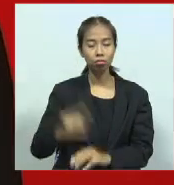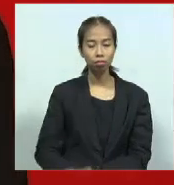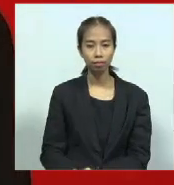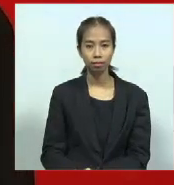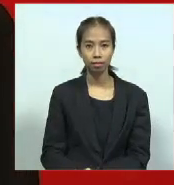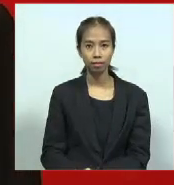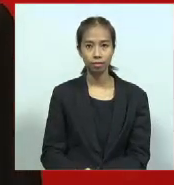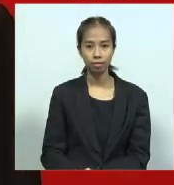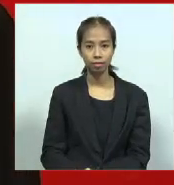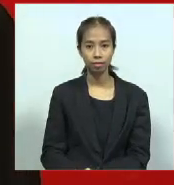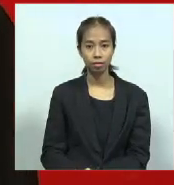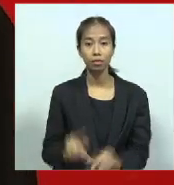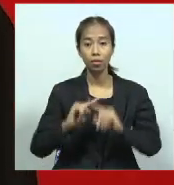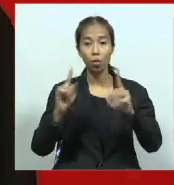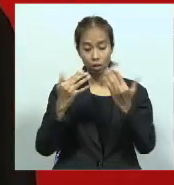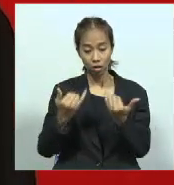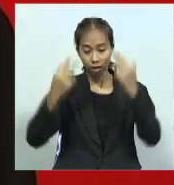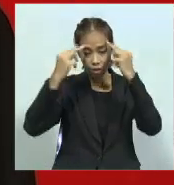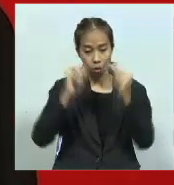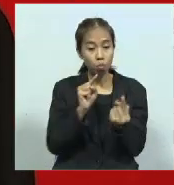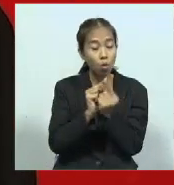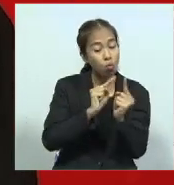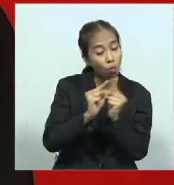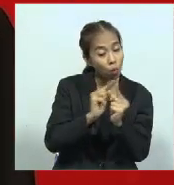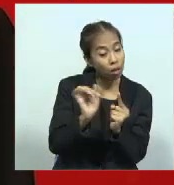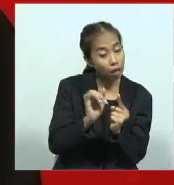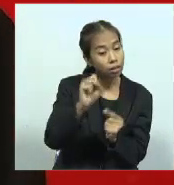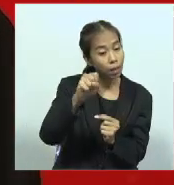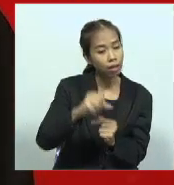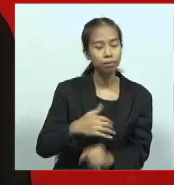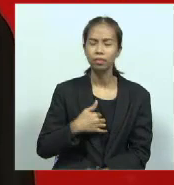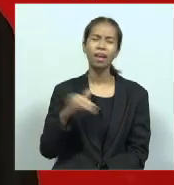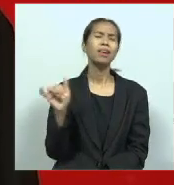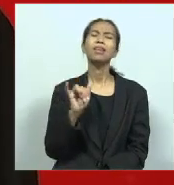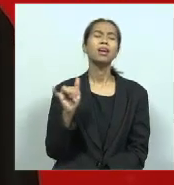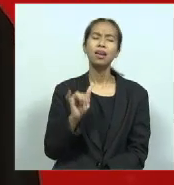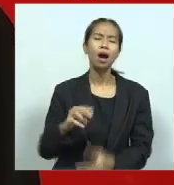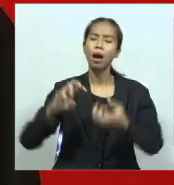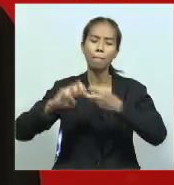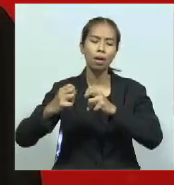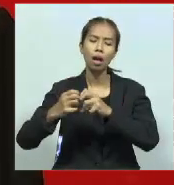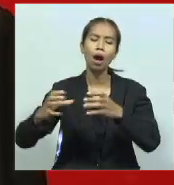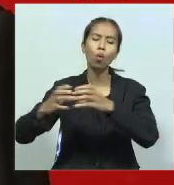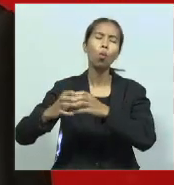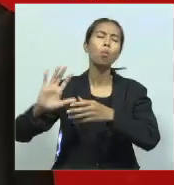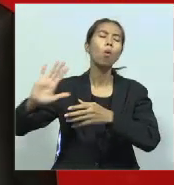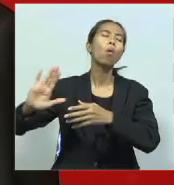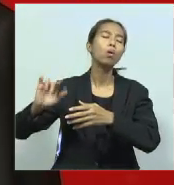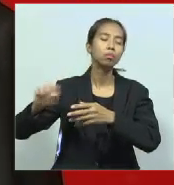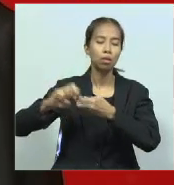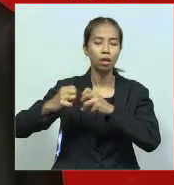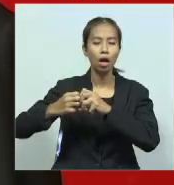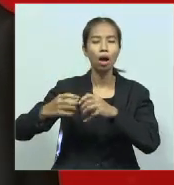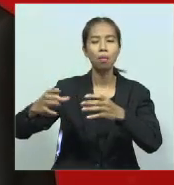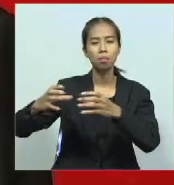แต่ถึงตอนนี้นายกก็ยังไม่ได้คุยกับท่าน ยังไม่คุยก็มัวจะตัดเรื่องปัญหาภายในภาคอะไรอยู่นะ คือวันเดียวพอมีเวลา